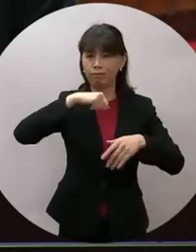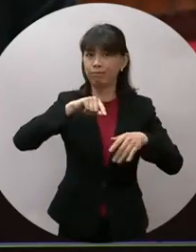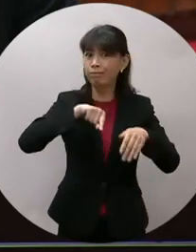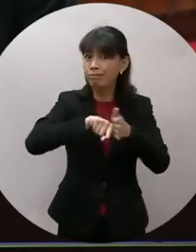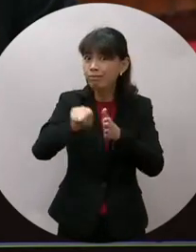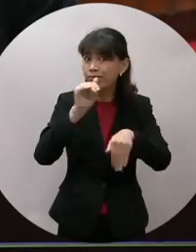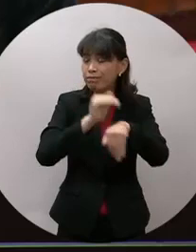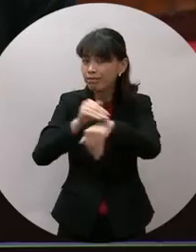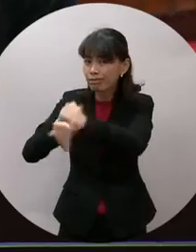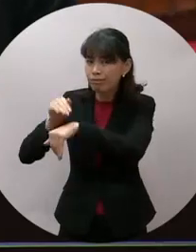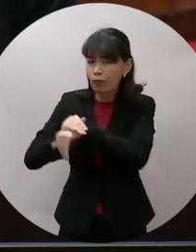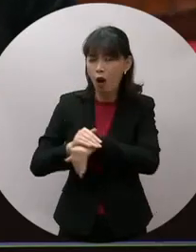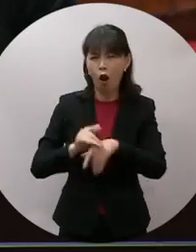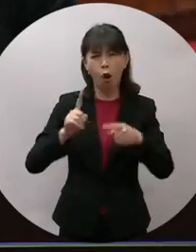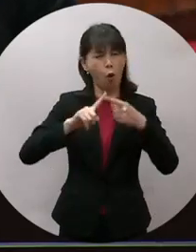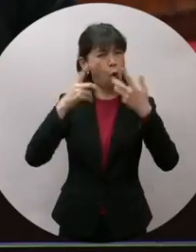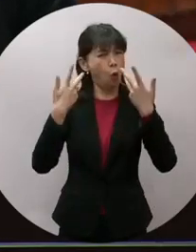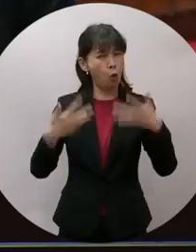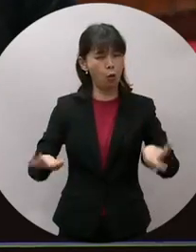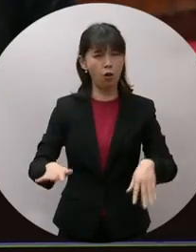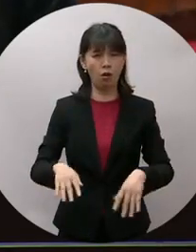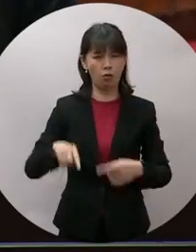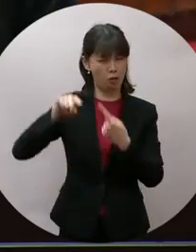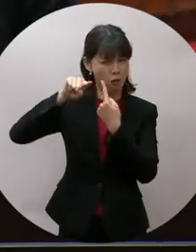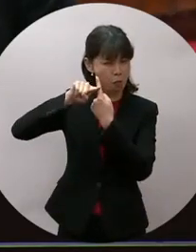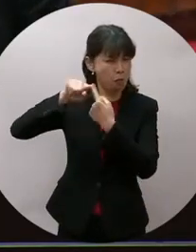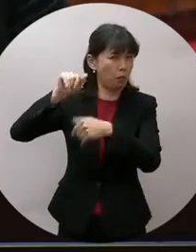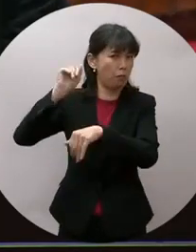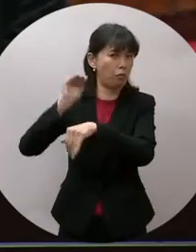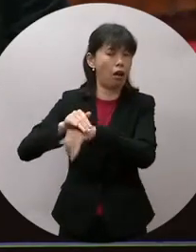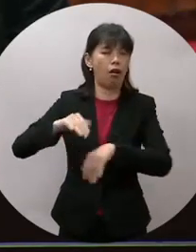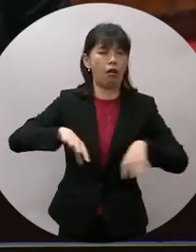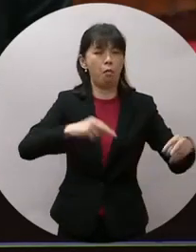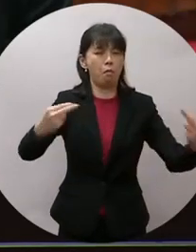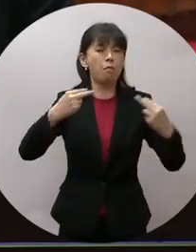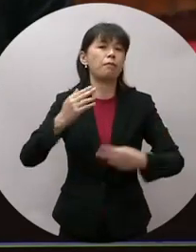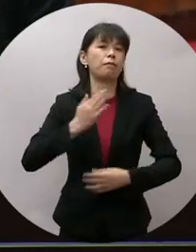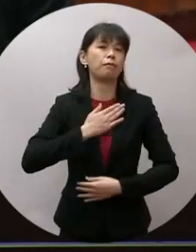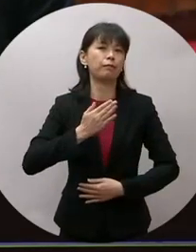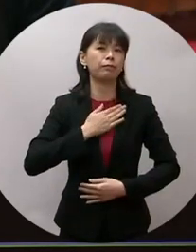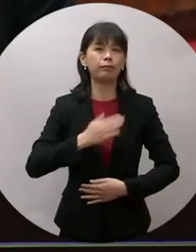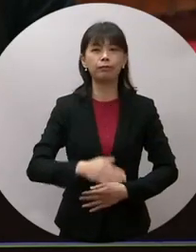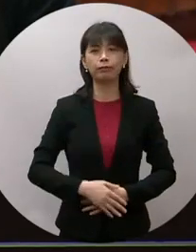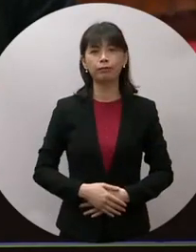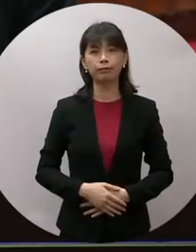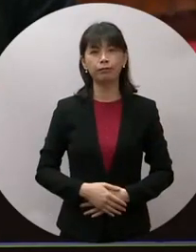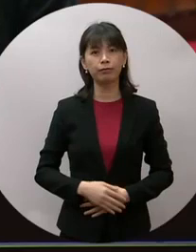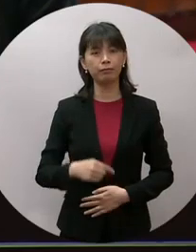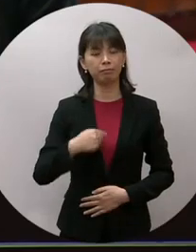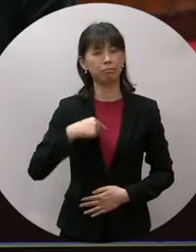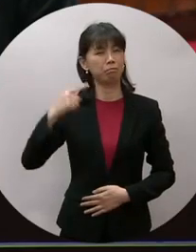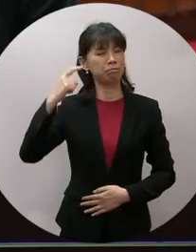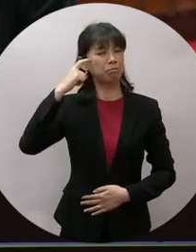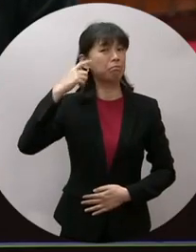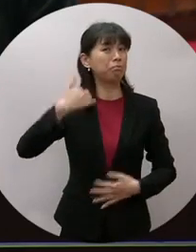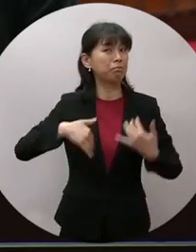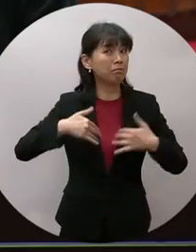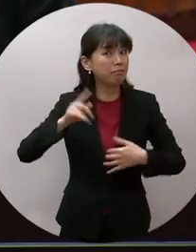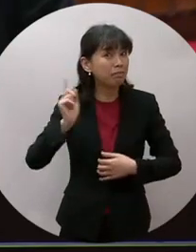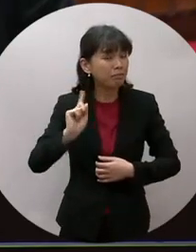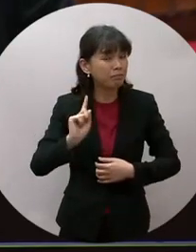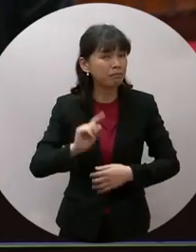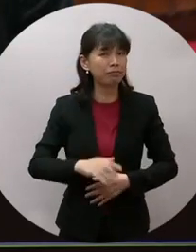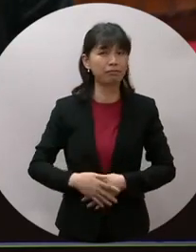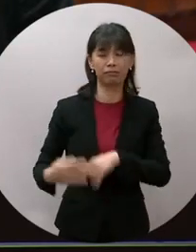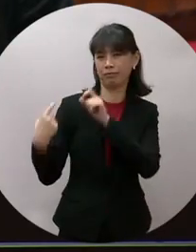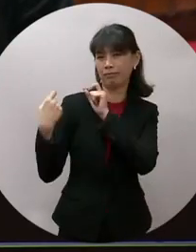很丰富的科研成果，举目都知道。我们更高兴的是在